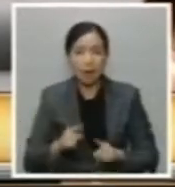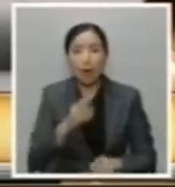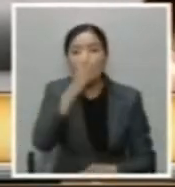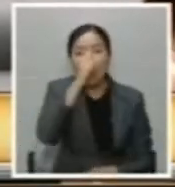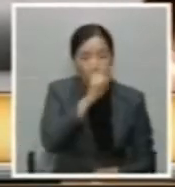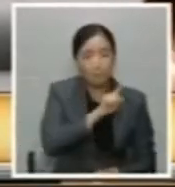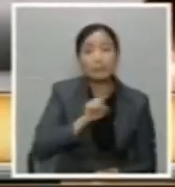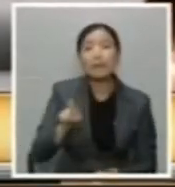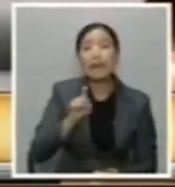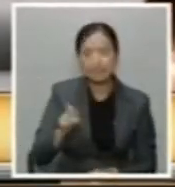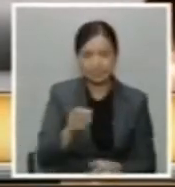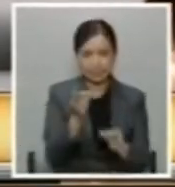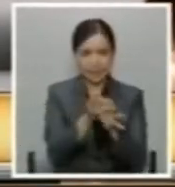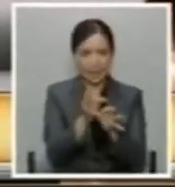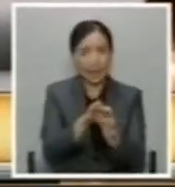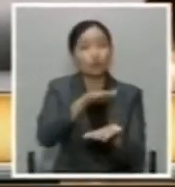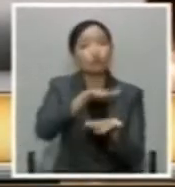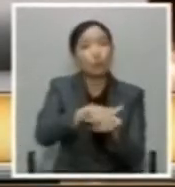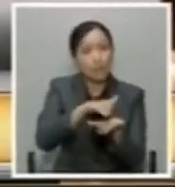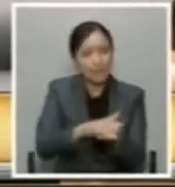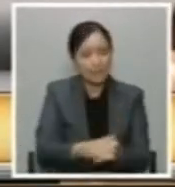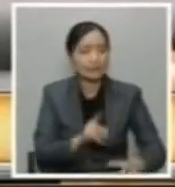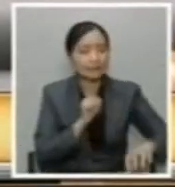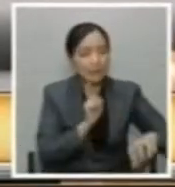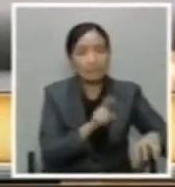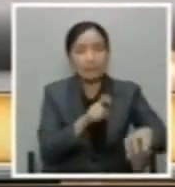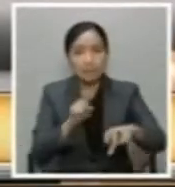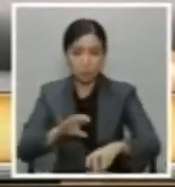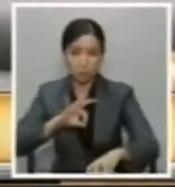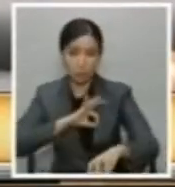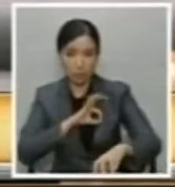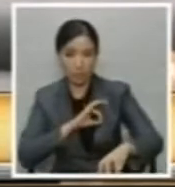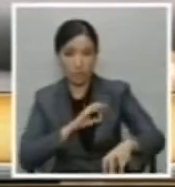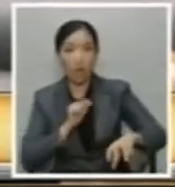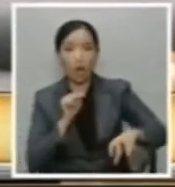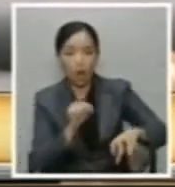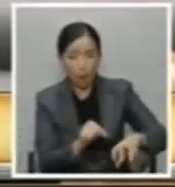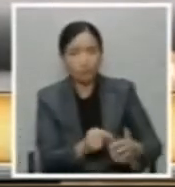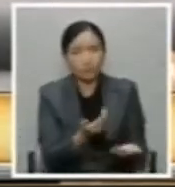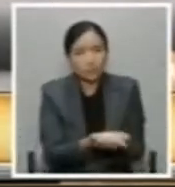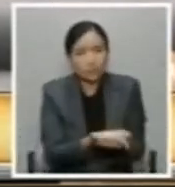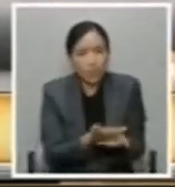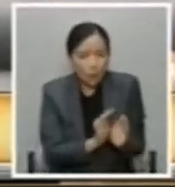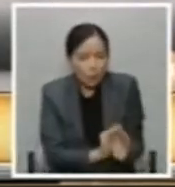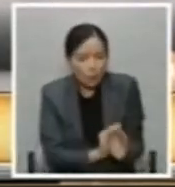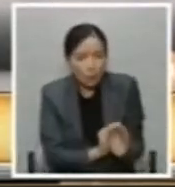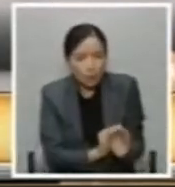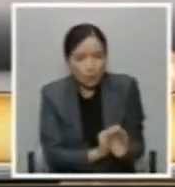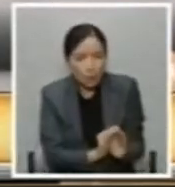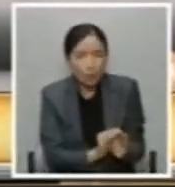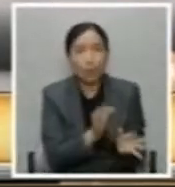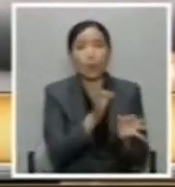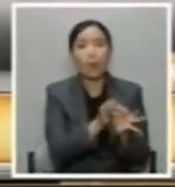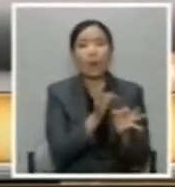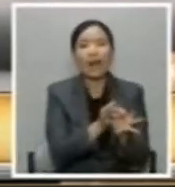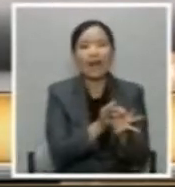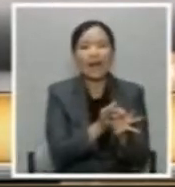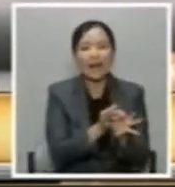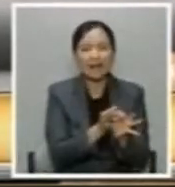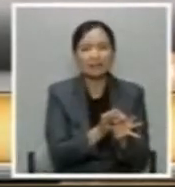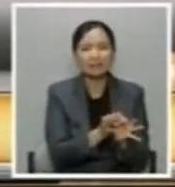ามในแต่ละธนาคารโรงเรียนว่าสมาชิกหรือผู้ออมที่เป็นนักศึกษาในโครงการธนาคารโรงเรียนของธนาคาร